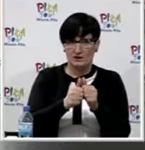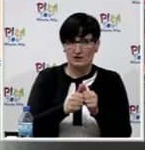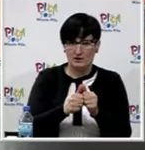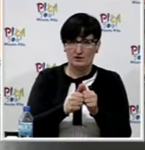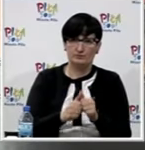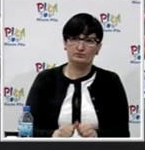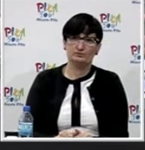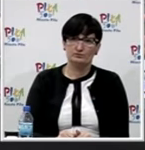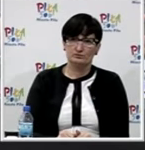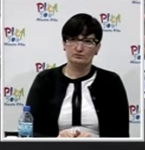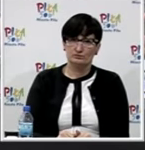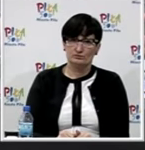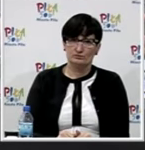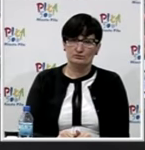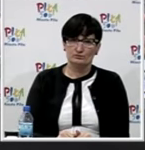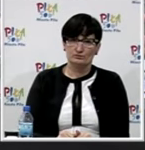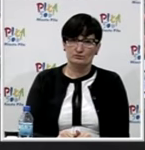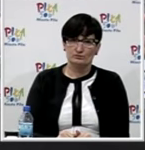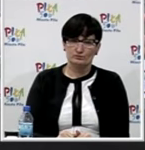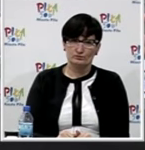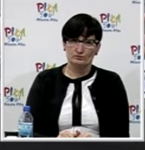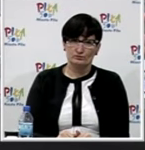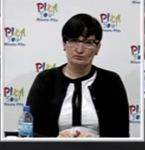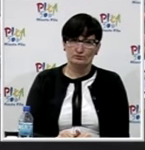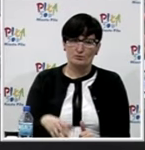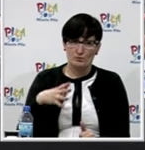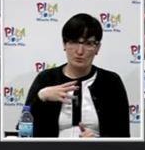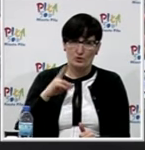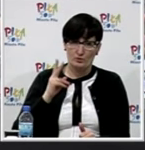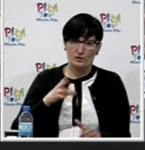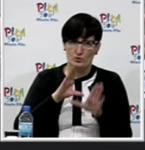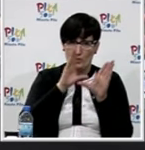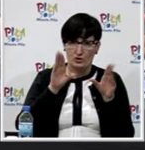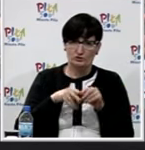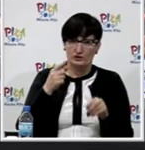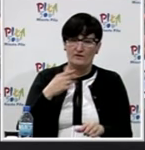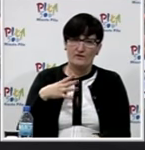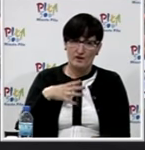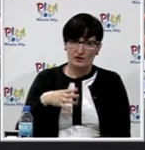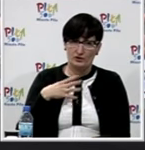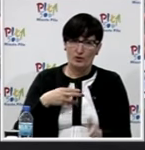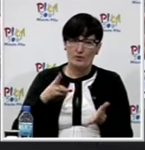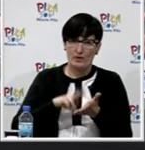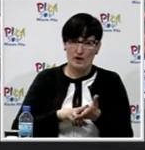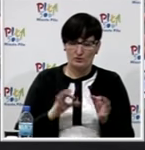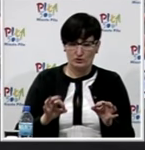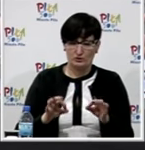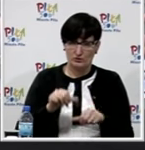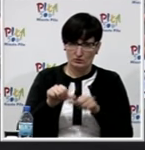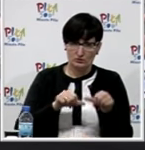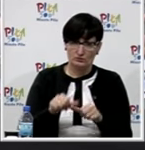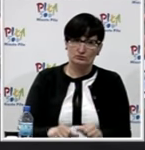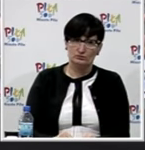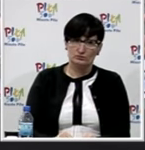finansowej. Uaktualnione zostały również łączne wartości dotyczące dochodów i wydatków na bieżący rok,